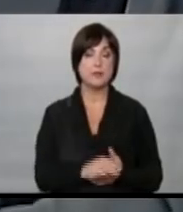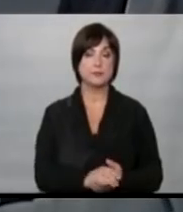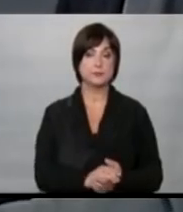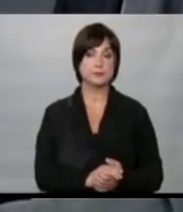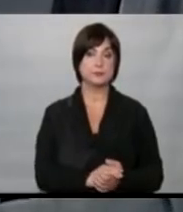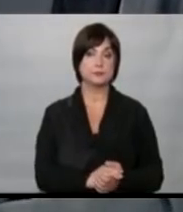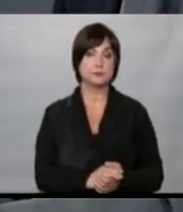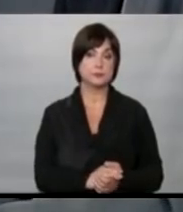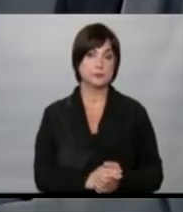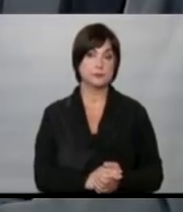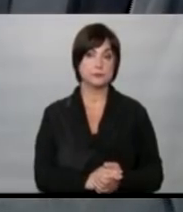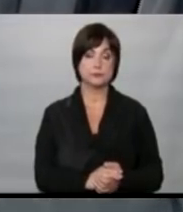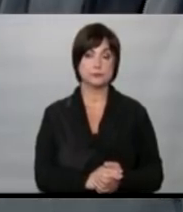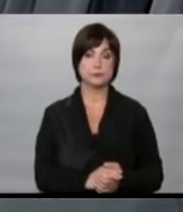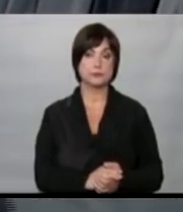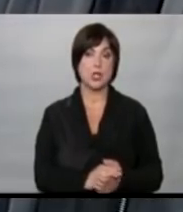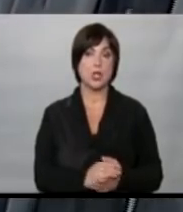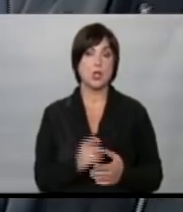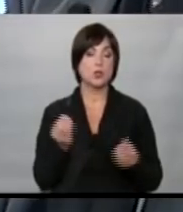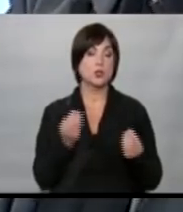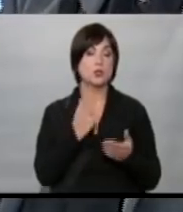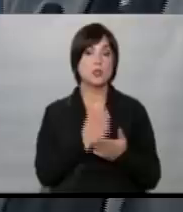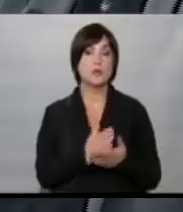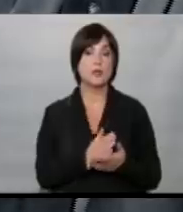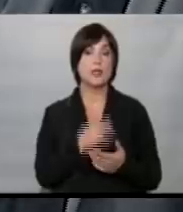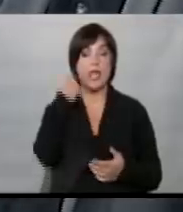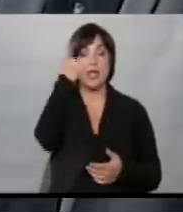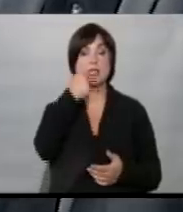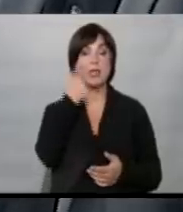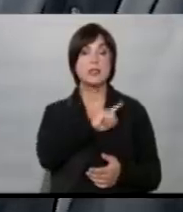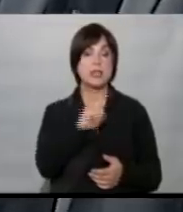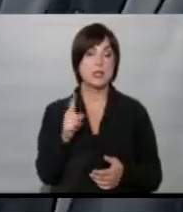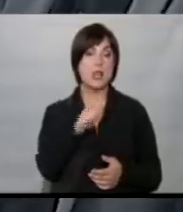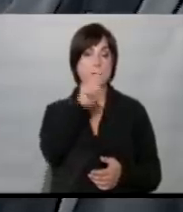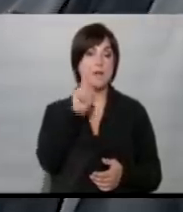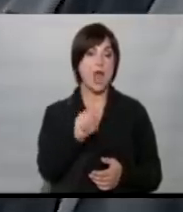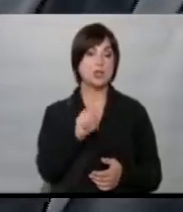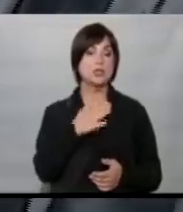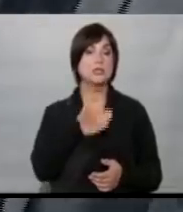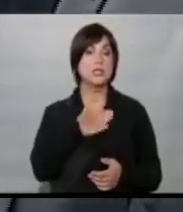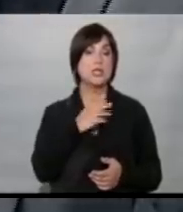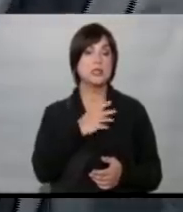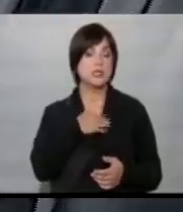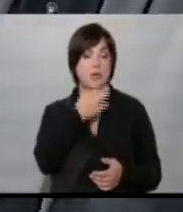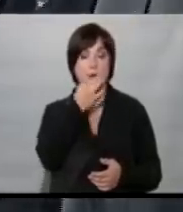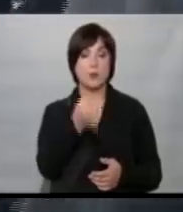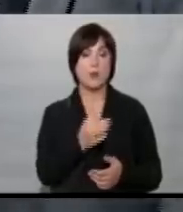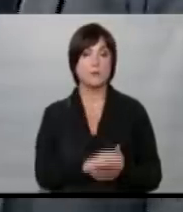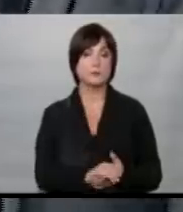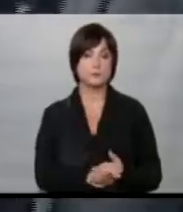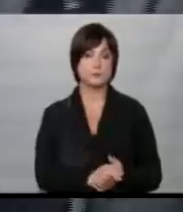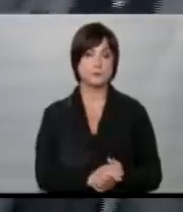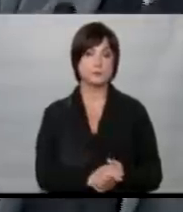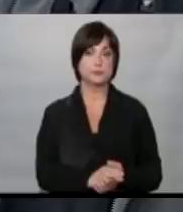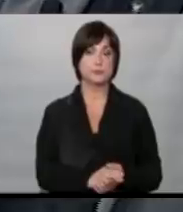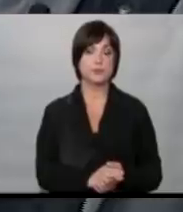каде е опишан идентитетот? Зашто би бил, па, пријателите, идентитетот никаде не е прашање. Не сме да биде прашање. Апсолутно, видите. Во